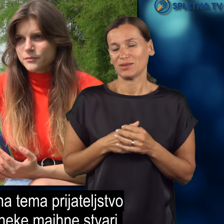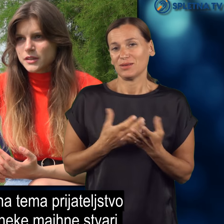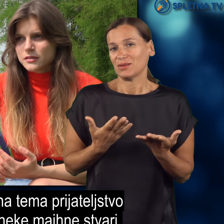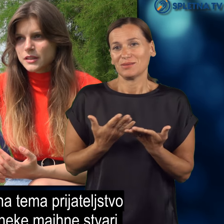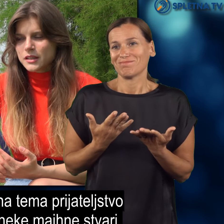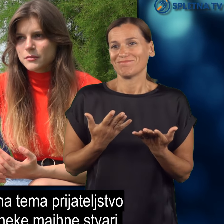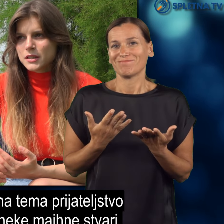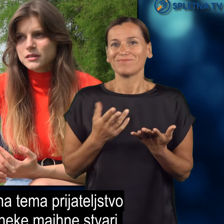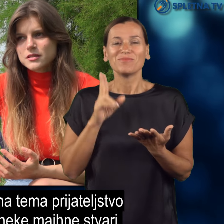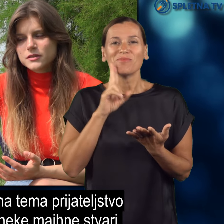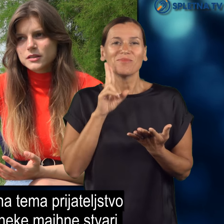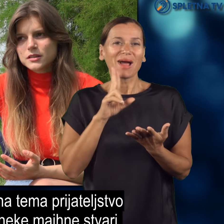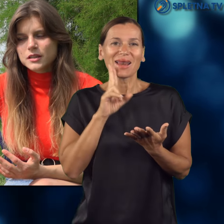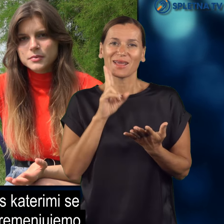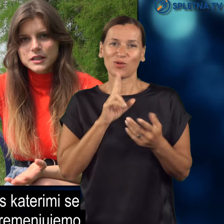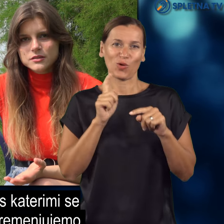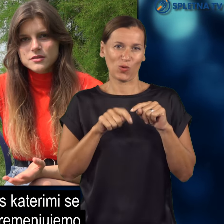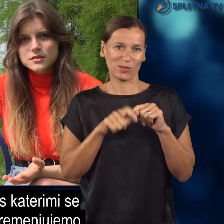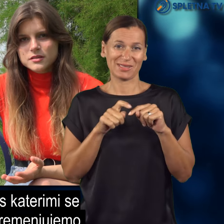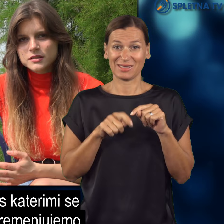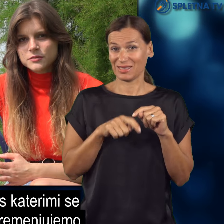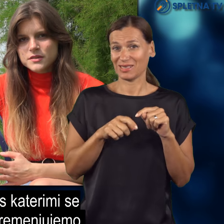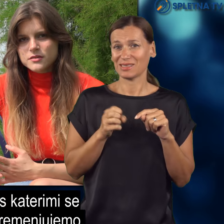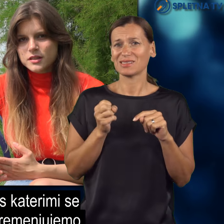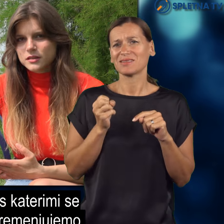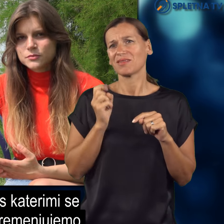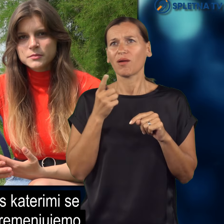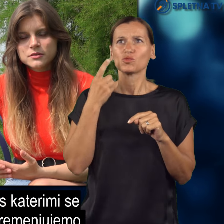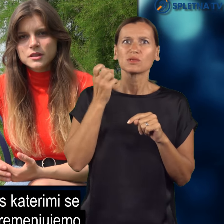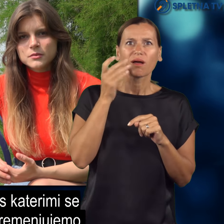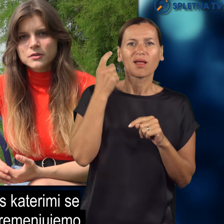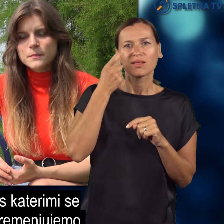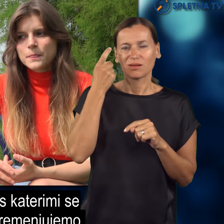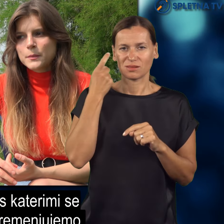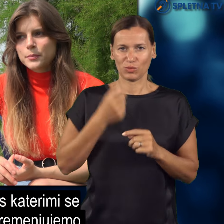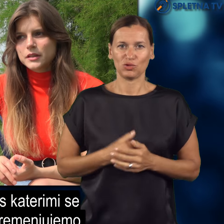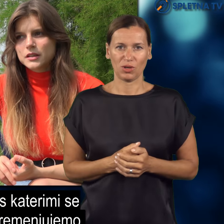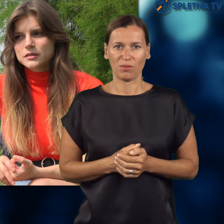mogoče neke mehne stvari, neke banalnosti, s katerimi se vsak dan obremenjujemo.